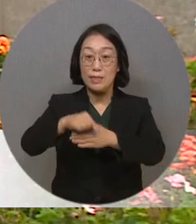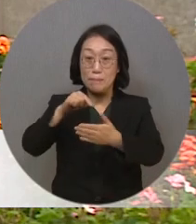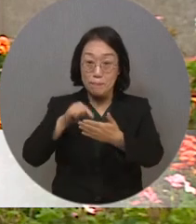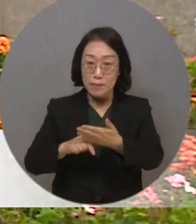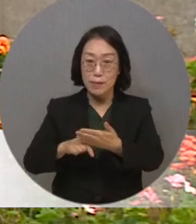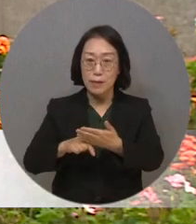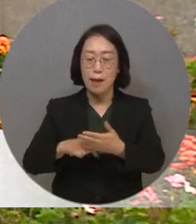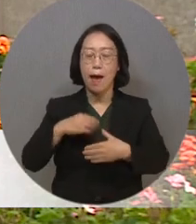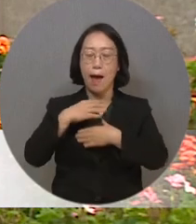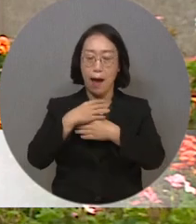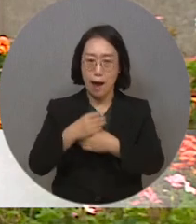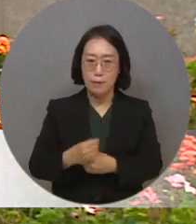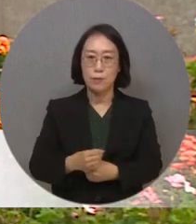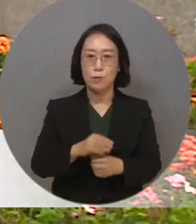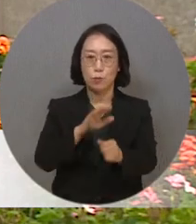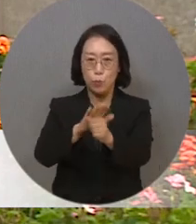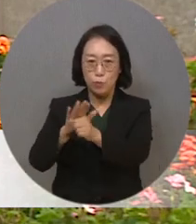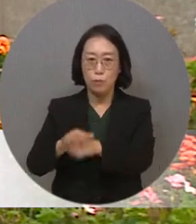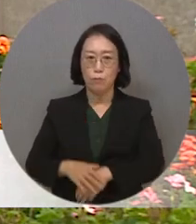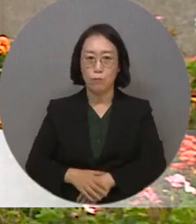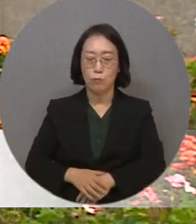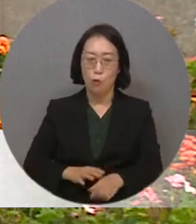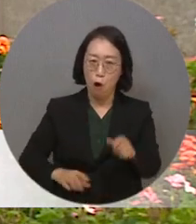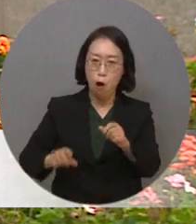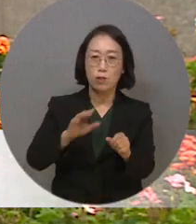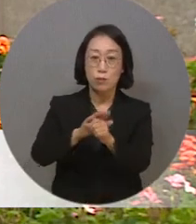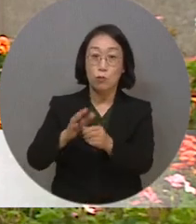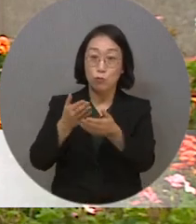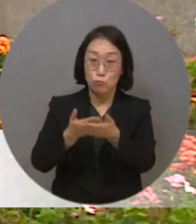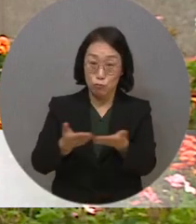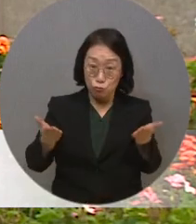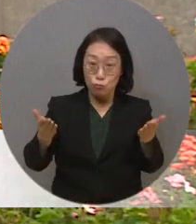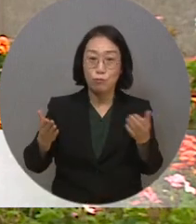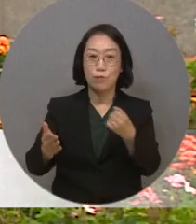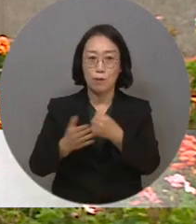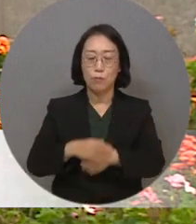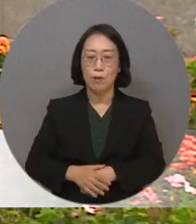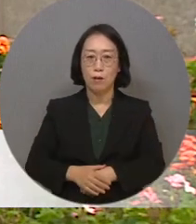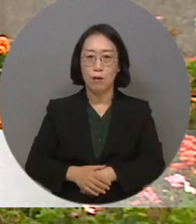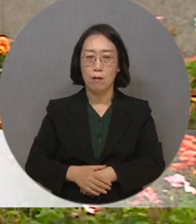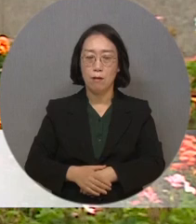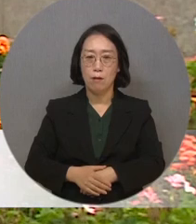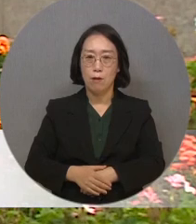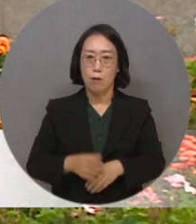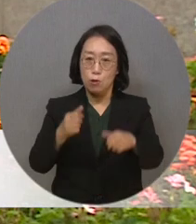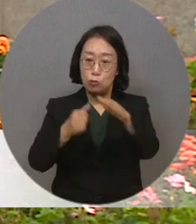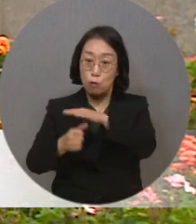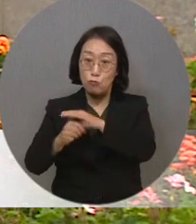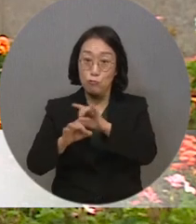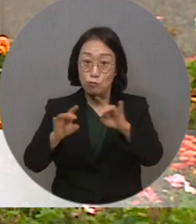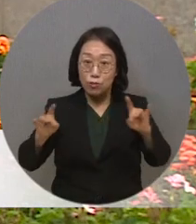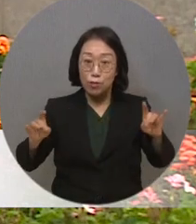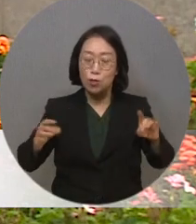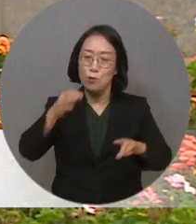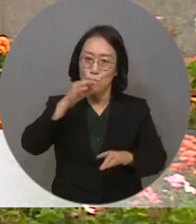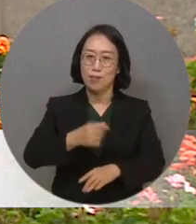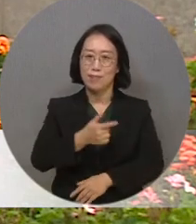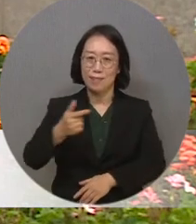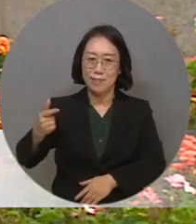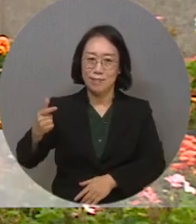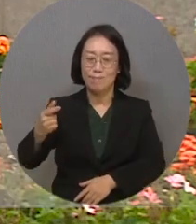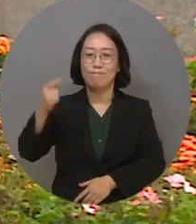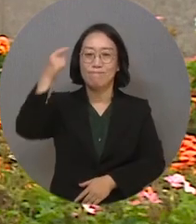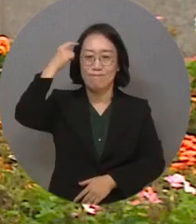것들, 안정 취하는 것들은 많은 지원을 했기 때문에 대회에서 선수들이 많이 좀 효과를 보지 않을까 그렇게